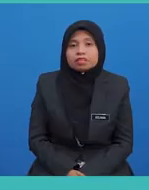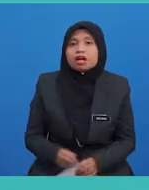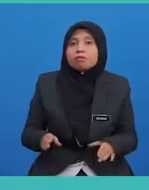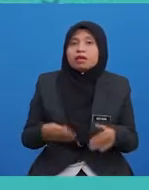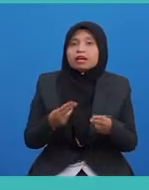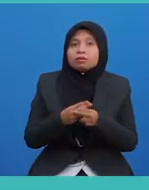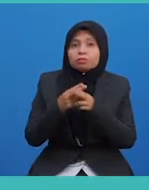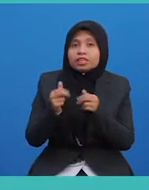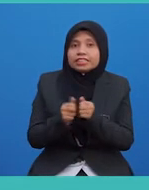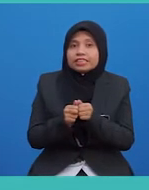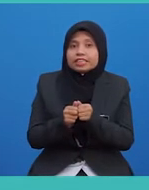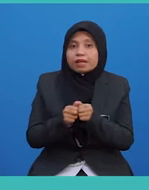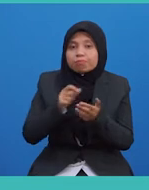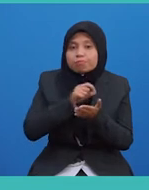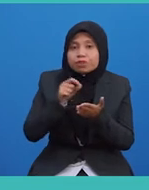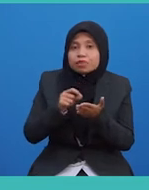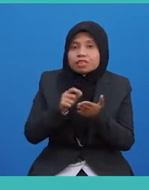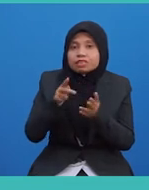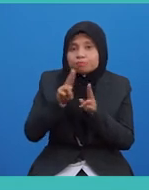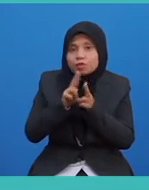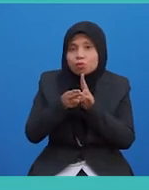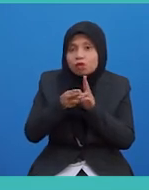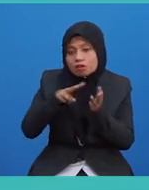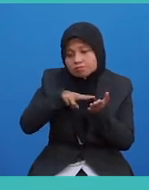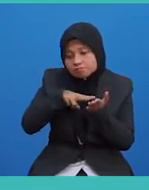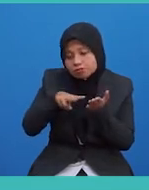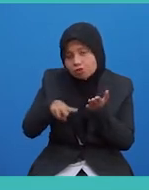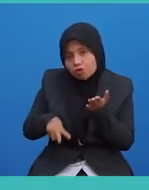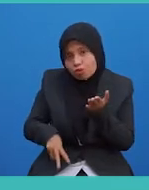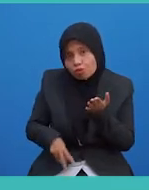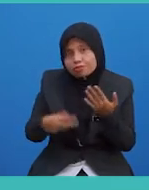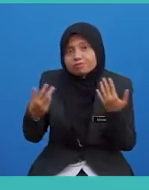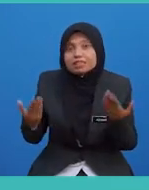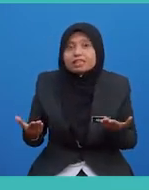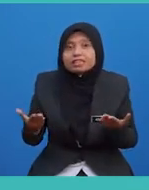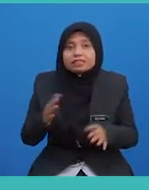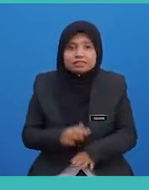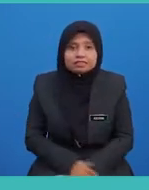Bagaimana pula dengan penulisan analisis perubahan menurun?